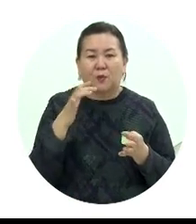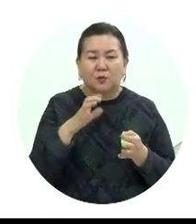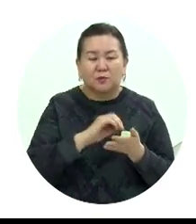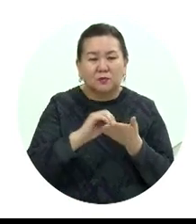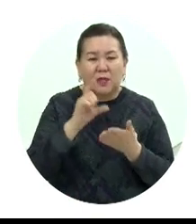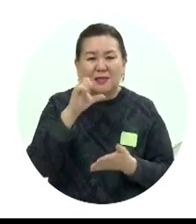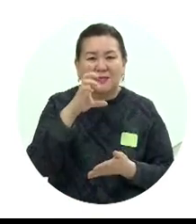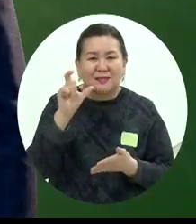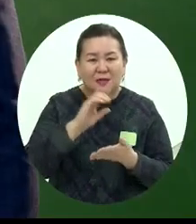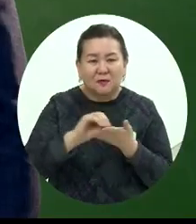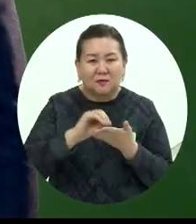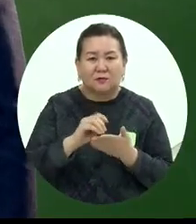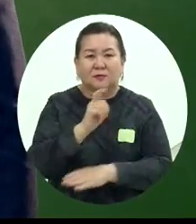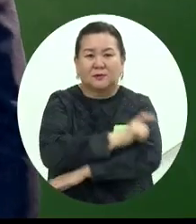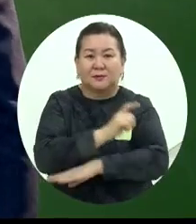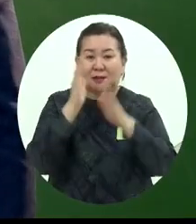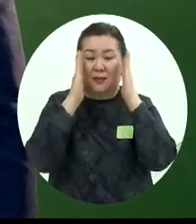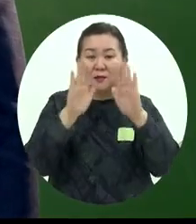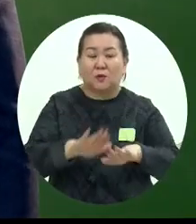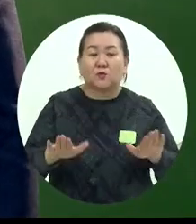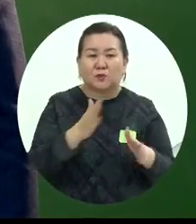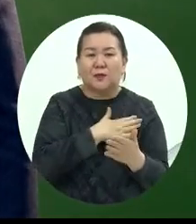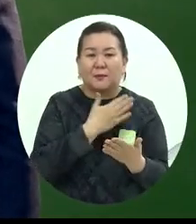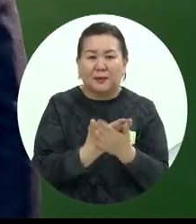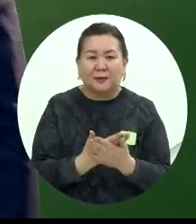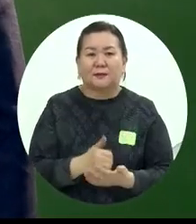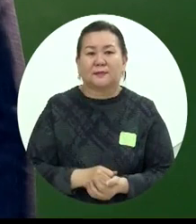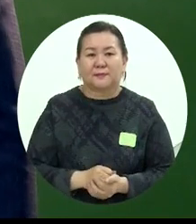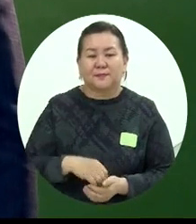эсээ зохион бичээрэй. Хичээлд анхаарал хандуулсан хүүхдүүдэд баярлалаа.